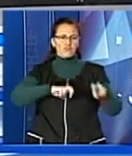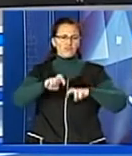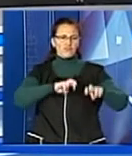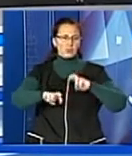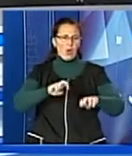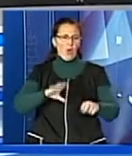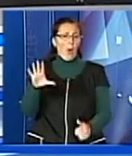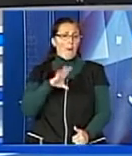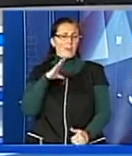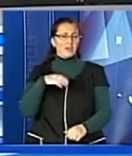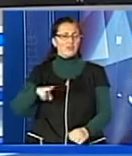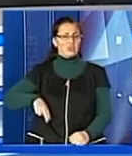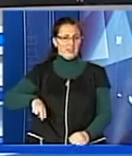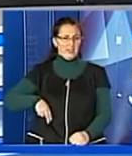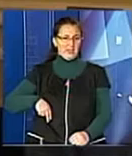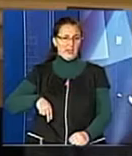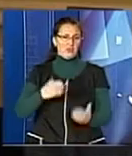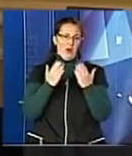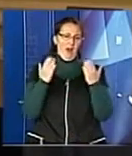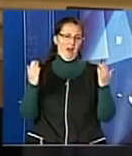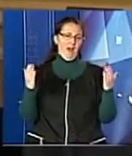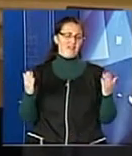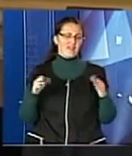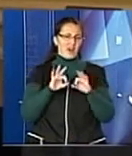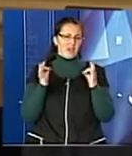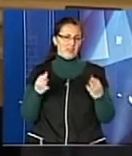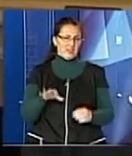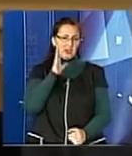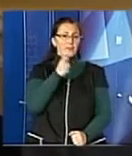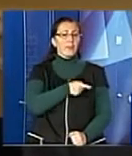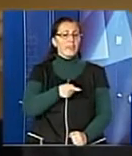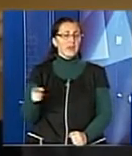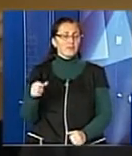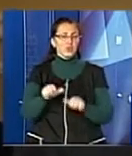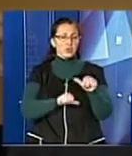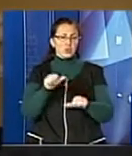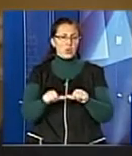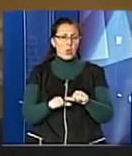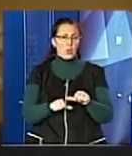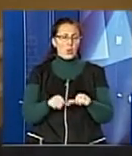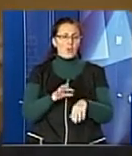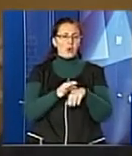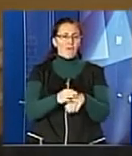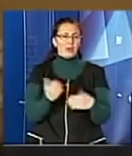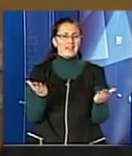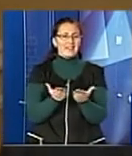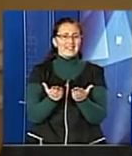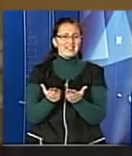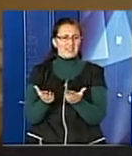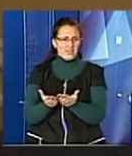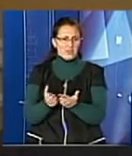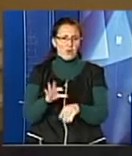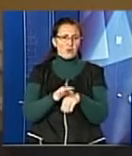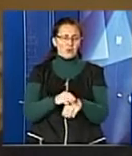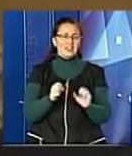галереї мистецтв Лариси Возницької. Ми напротязі року проводили звірку. Звірку проводило 17 комісій.